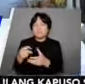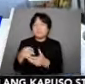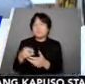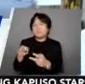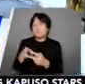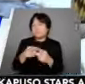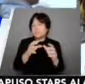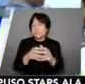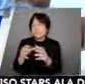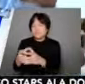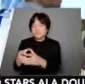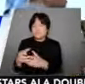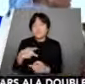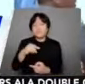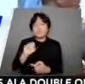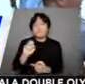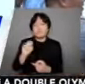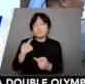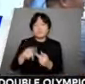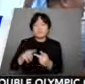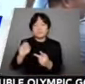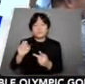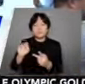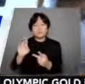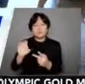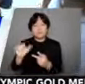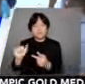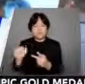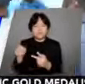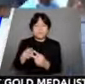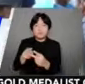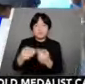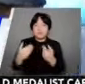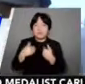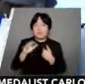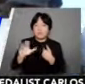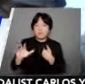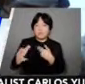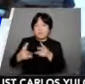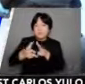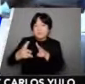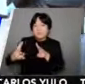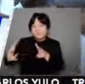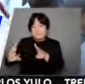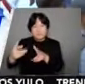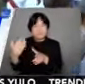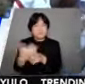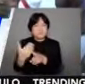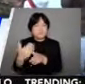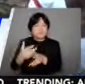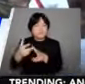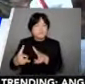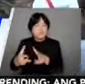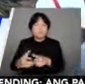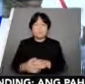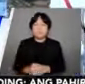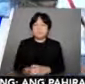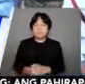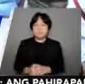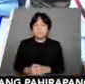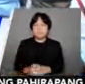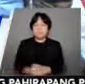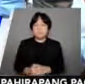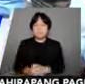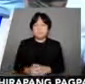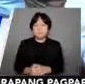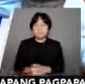kanilang mga sasakyan ay talaga namang nakaharang na sa kalsada kaya talagang tukod Actually Raffy Hindi na nga lang tutukod talagang